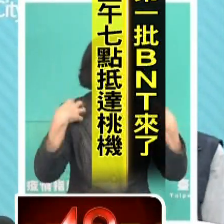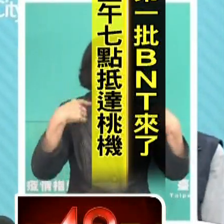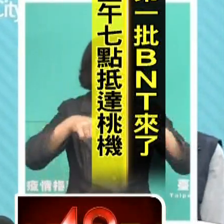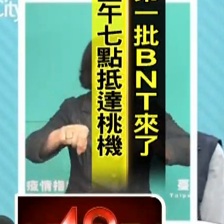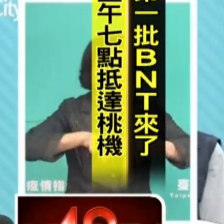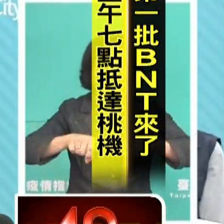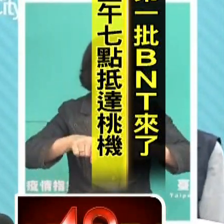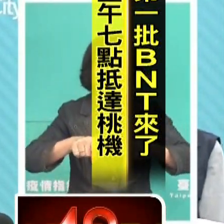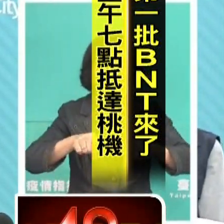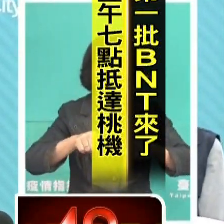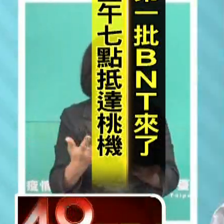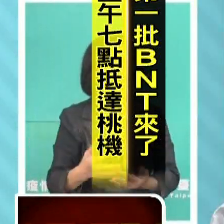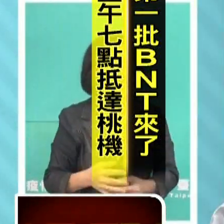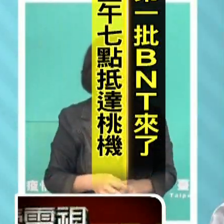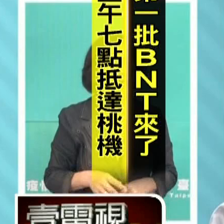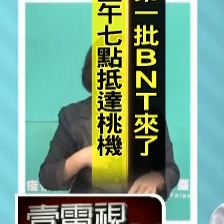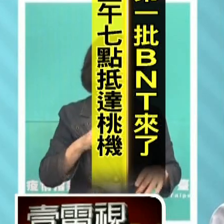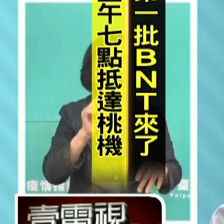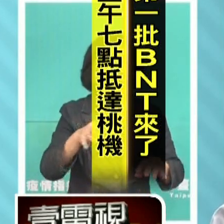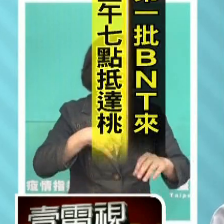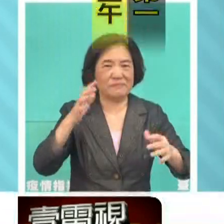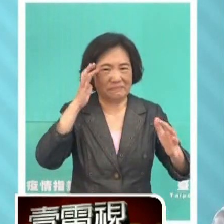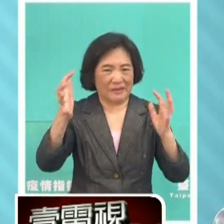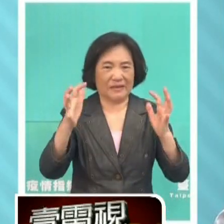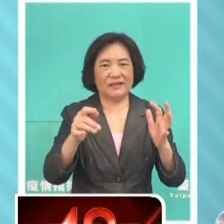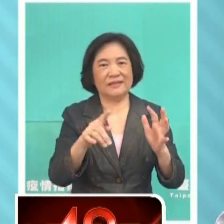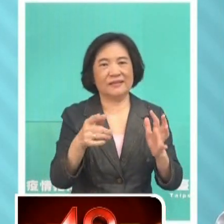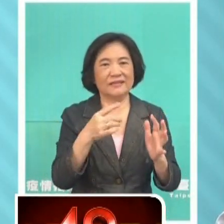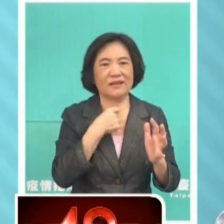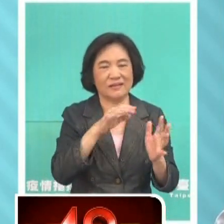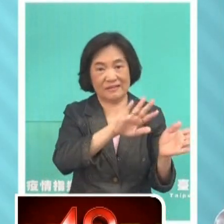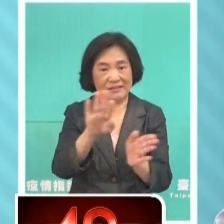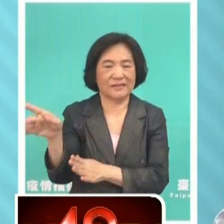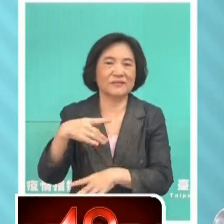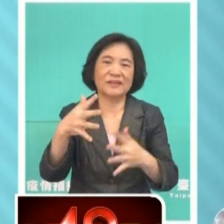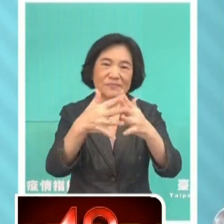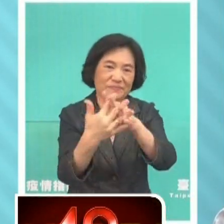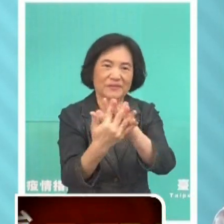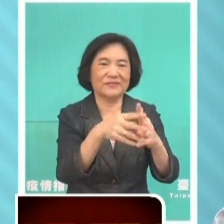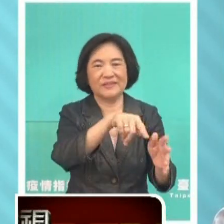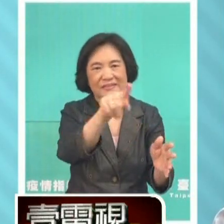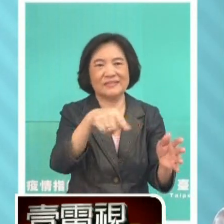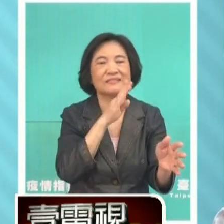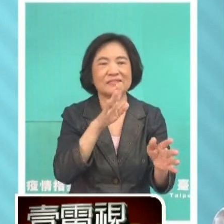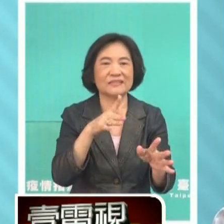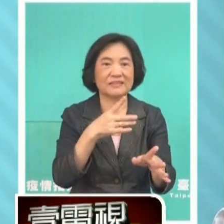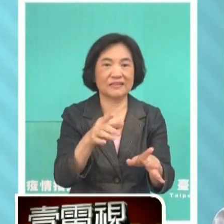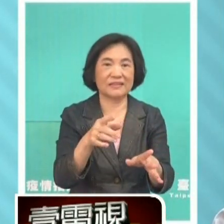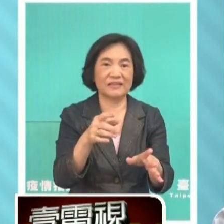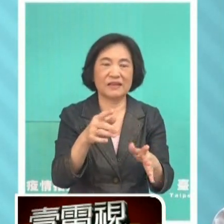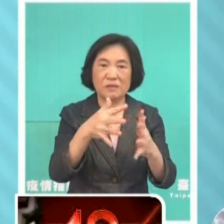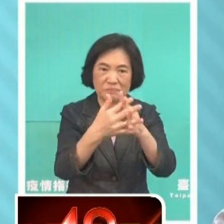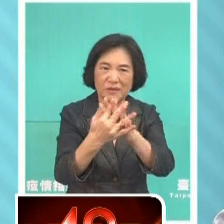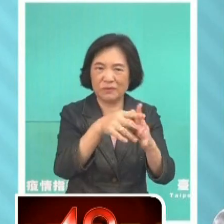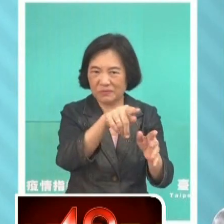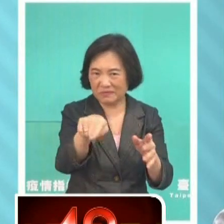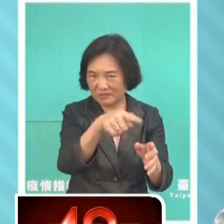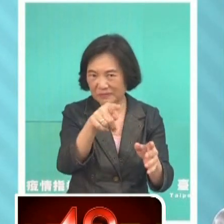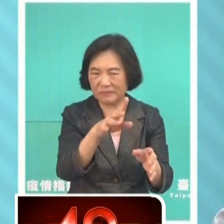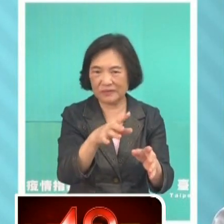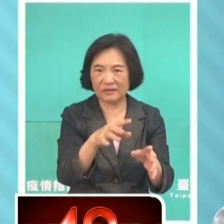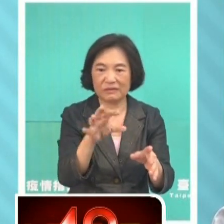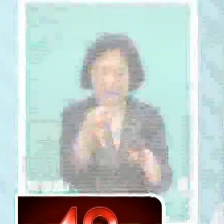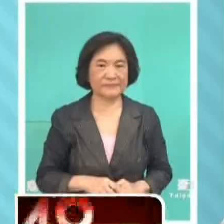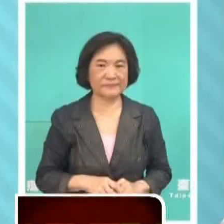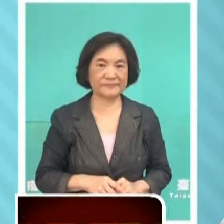马上推出熊好券。 其实我跟你讲，从美国开始，其实世界上通膨要说最大压力应该是来自美国的货